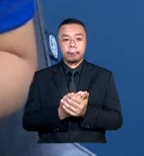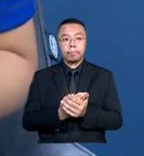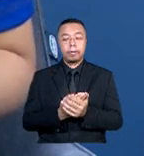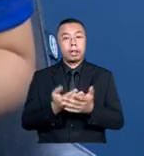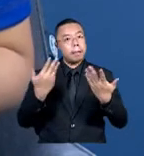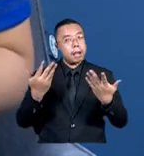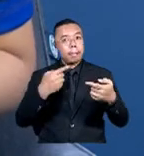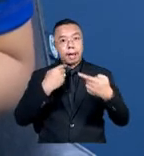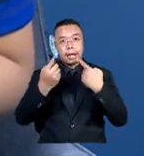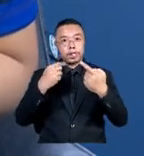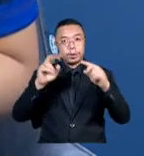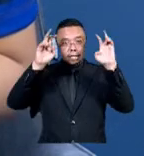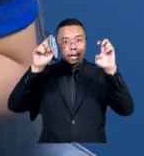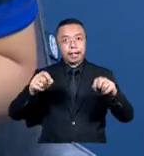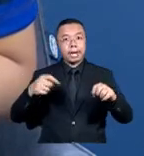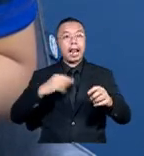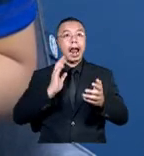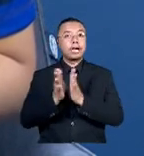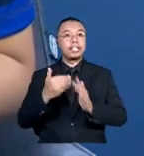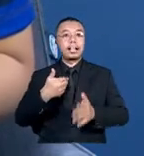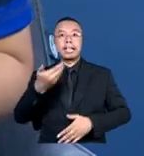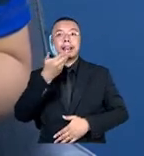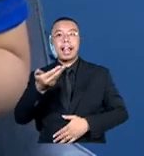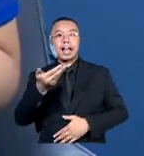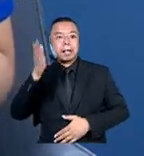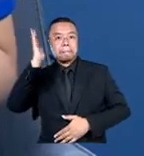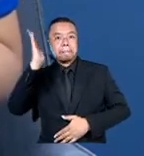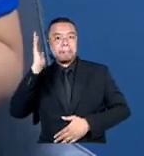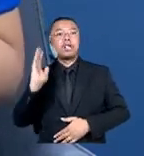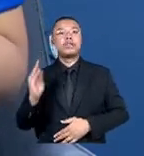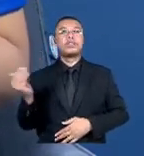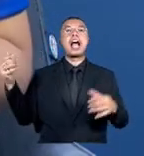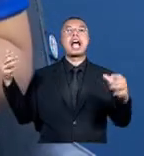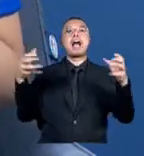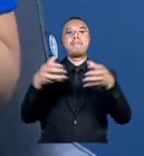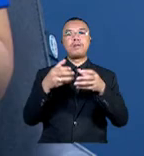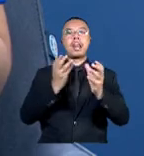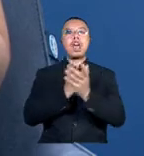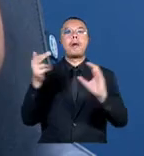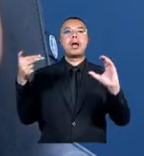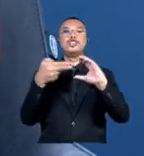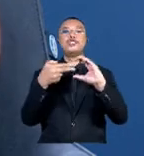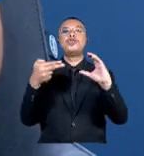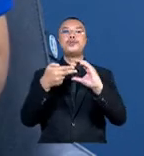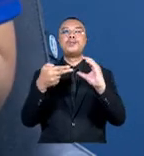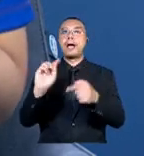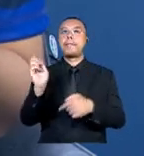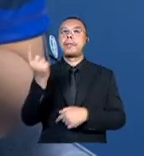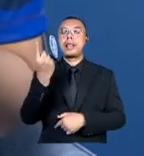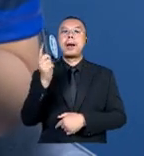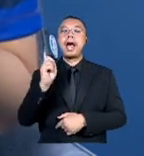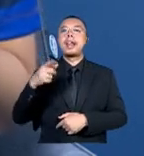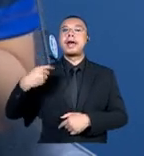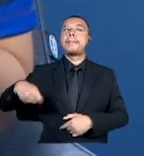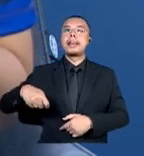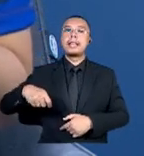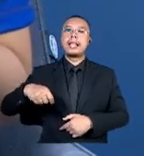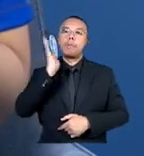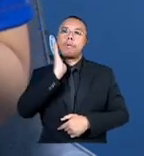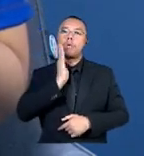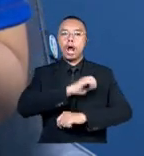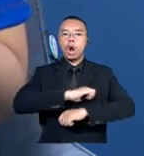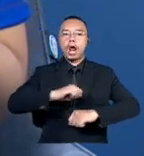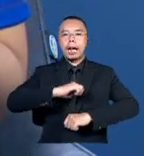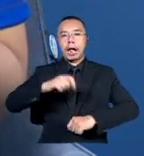Dan untuk membahas tema ini, langsung saja saya akan menyapa para narasumber yang sudah bergabung melalui sambungan Zoom. Yang pertama ada Menteri Pemuda dan